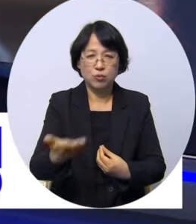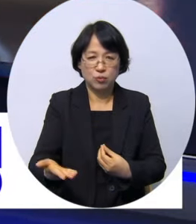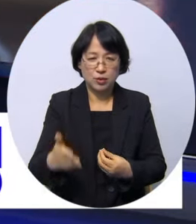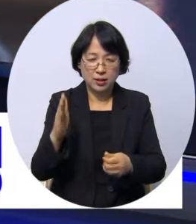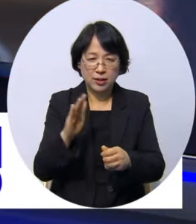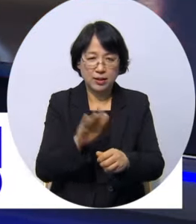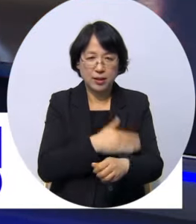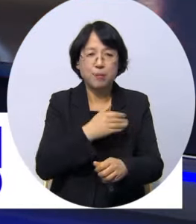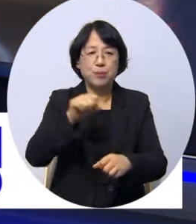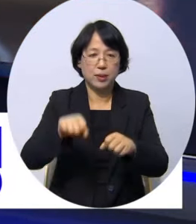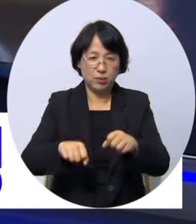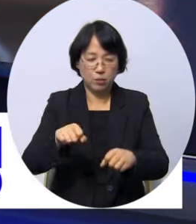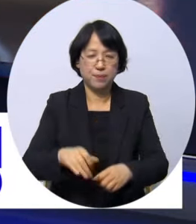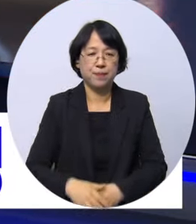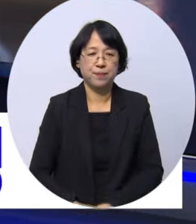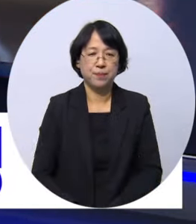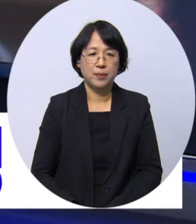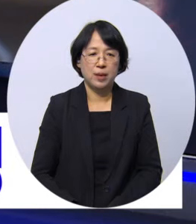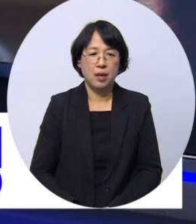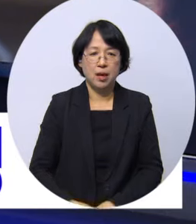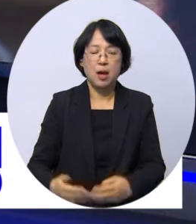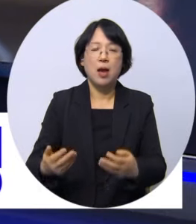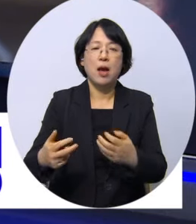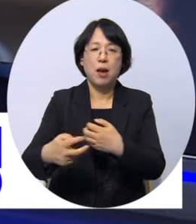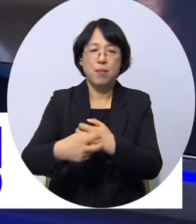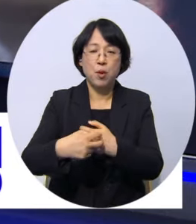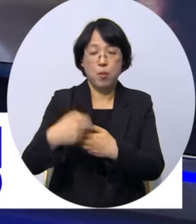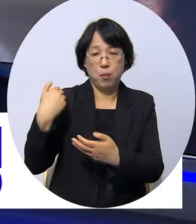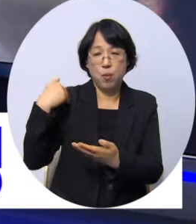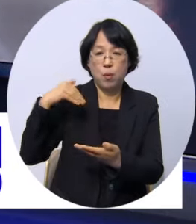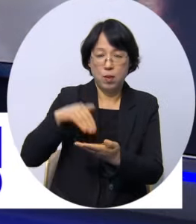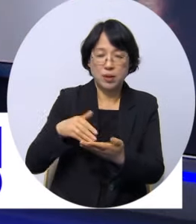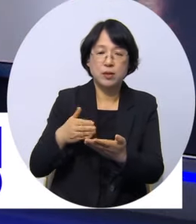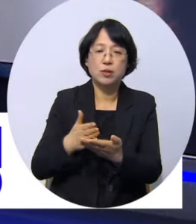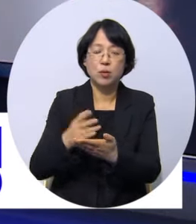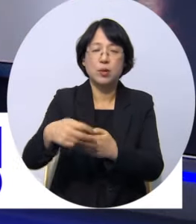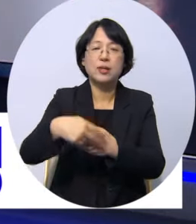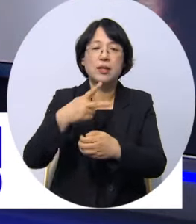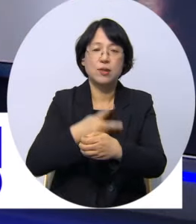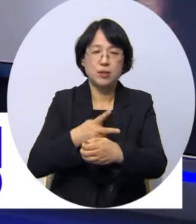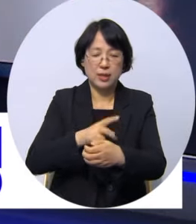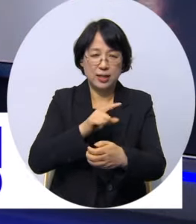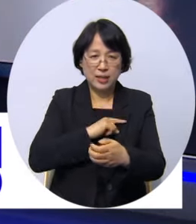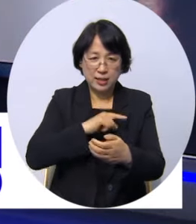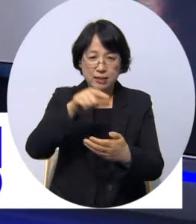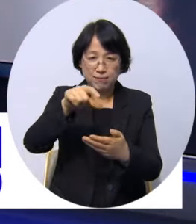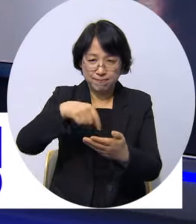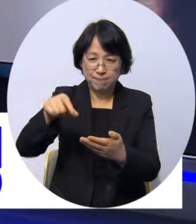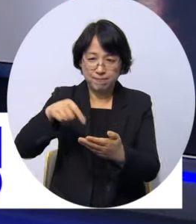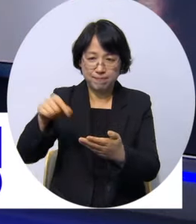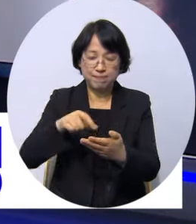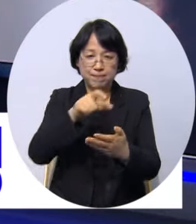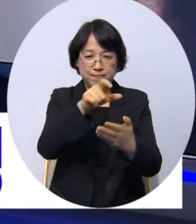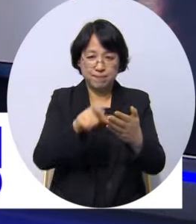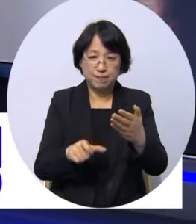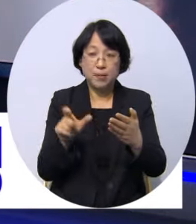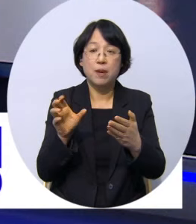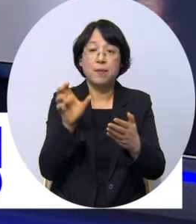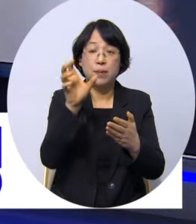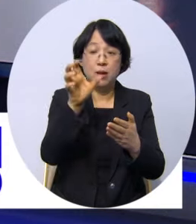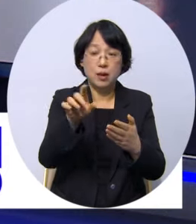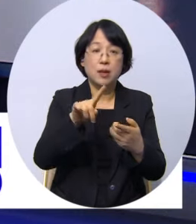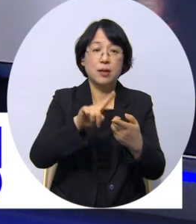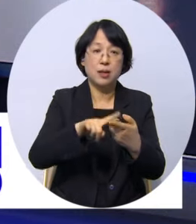행위입니다 정부는 병원에 남은 전공이 명단 등을 공유한 게시글에 대해 경찰 수사를 의뢰하는 한편 복지부